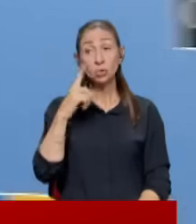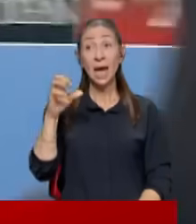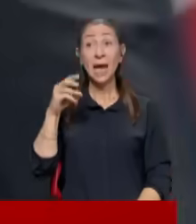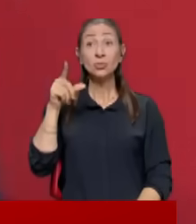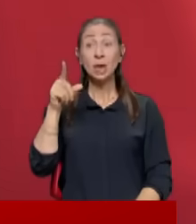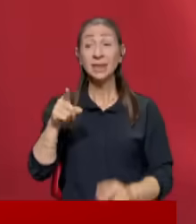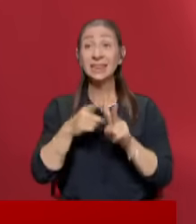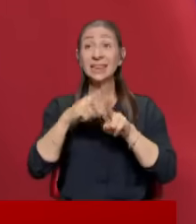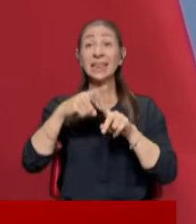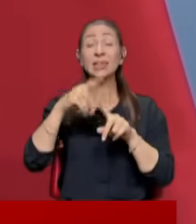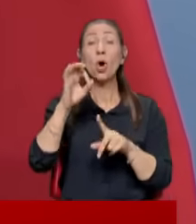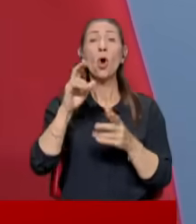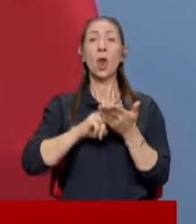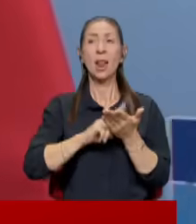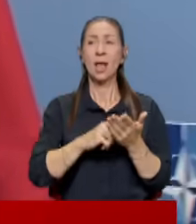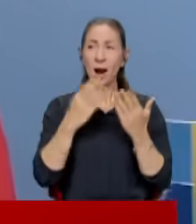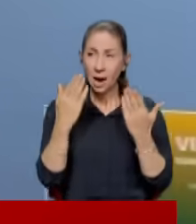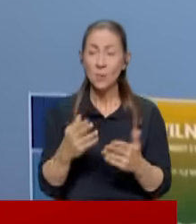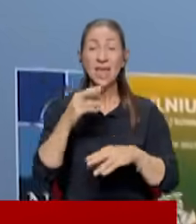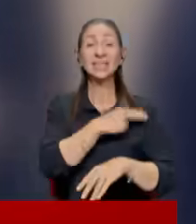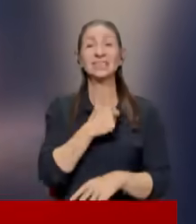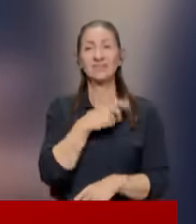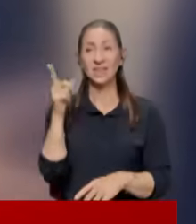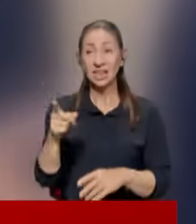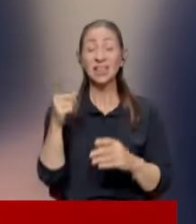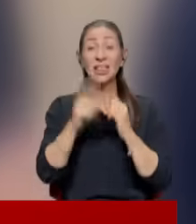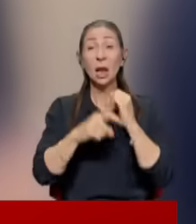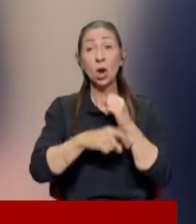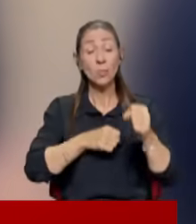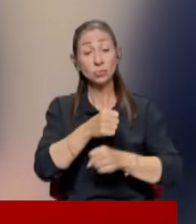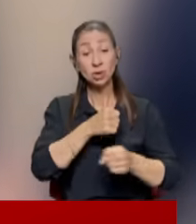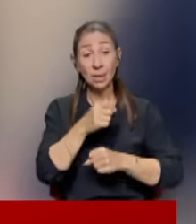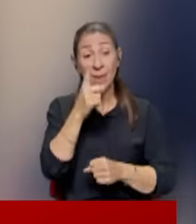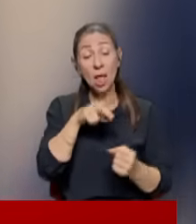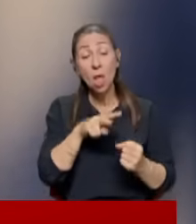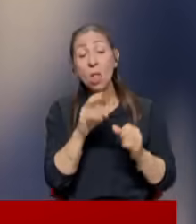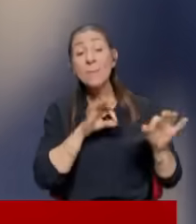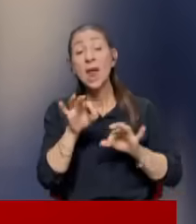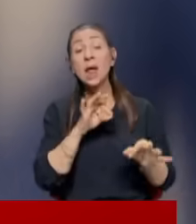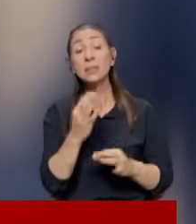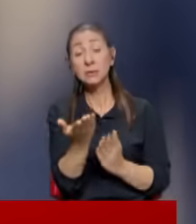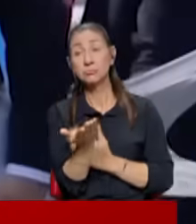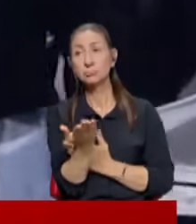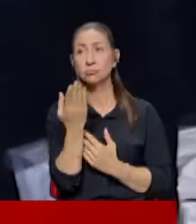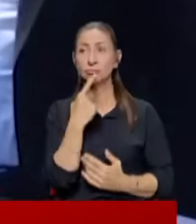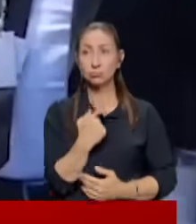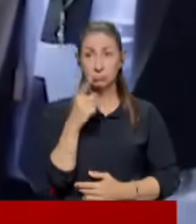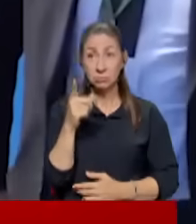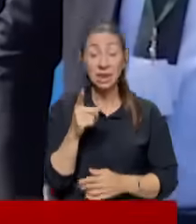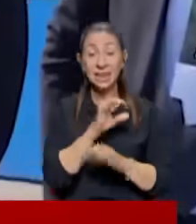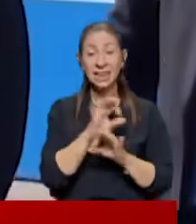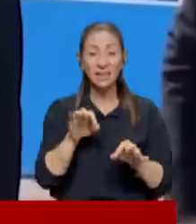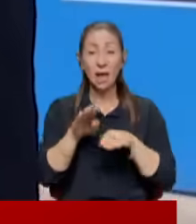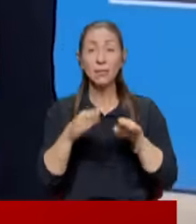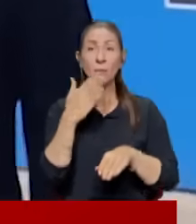Cumhurbaşkanı Erdoğan NATO üyeliği konusunda yeşil ışık yaktığı İsveç'in terörle mücadele konusunda bir yol haritası sunacağını söyledi. Yani somut